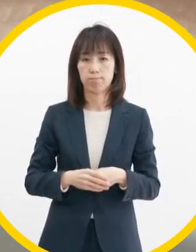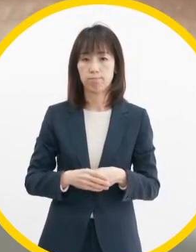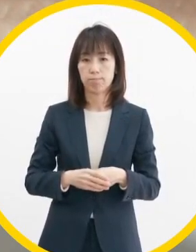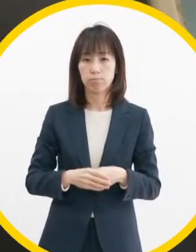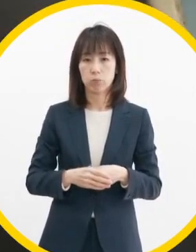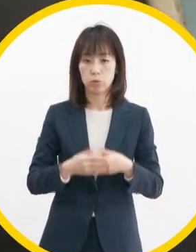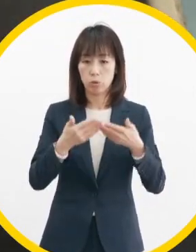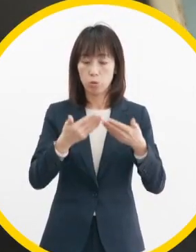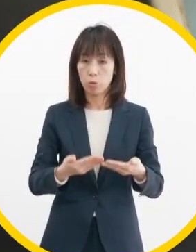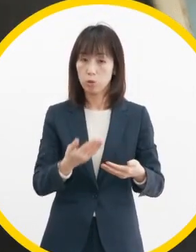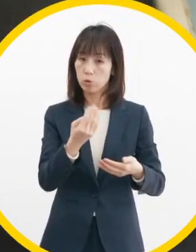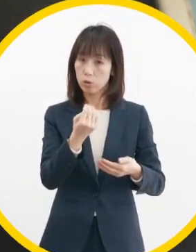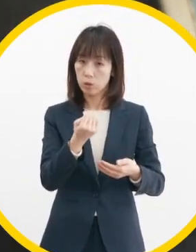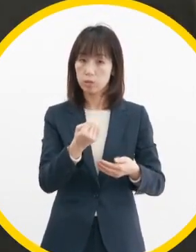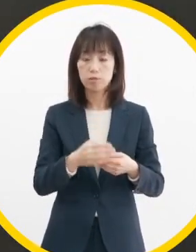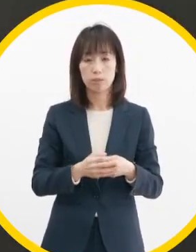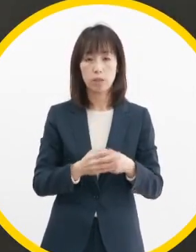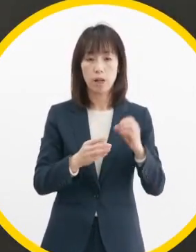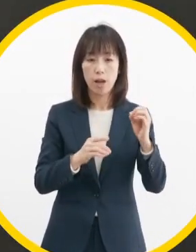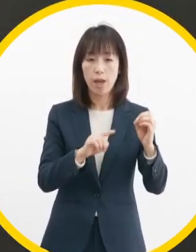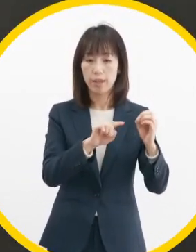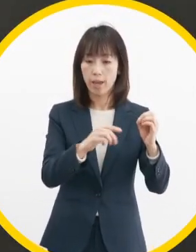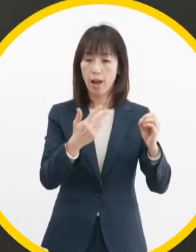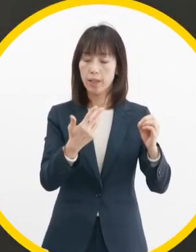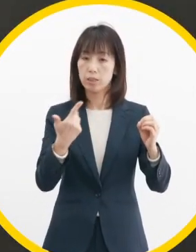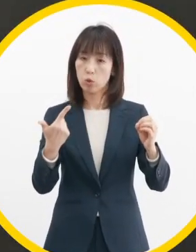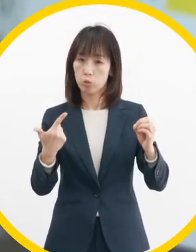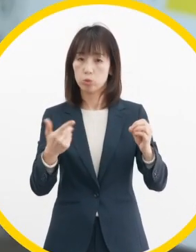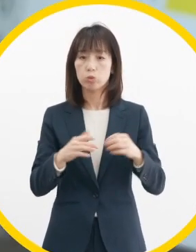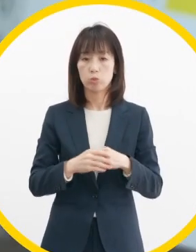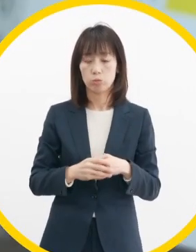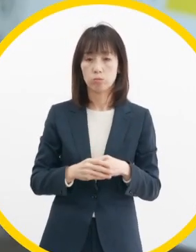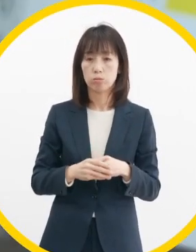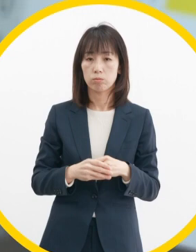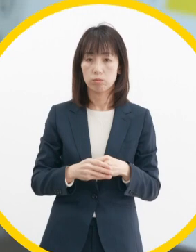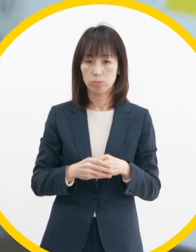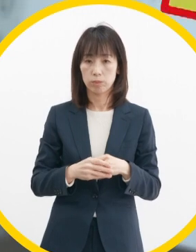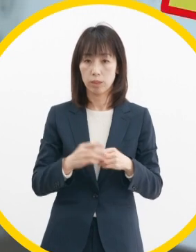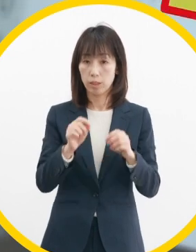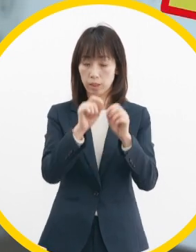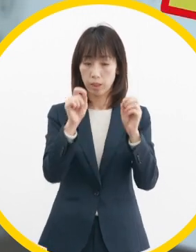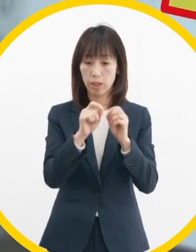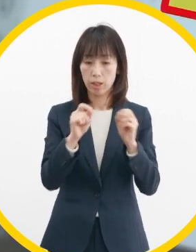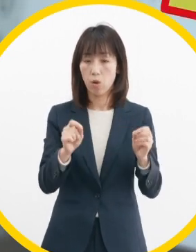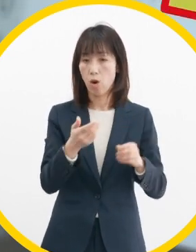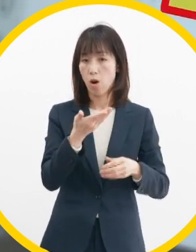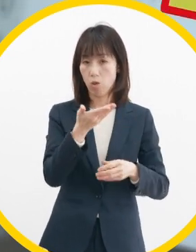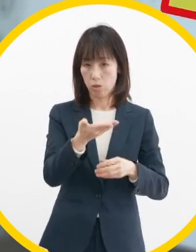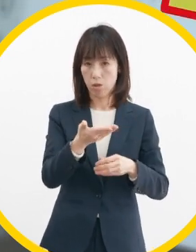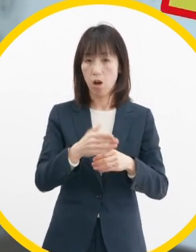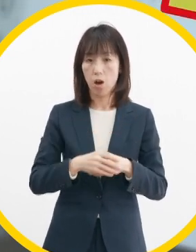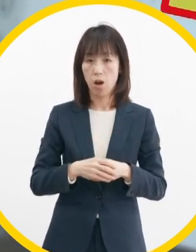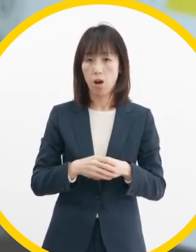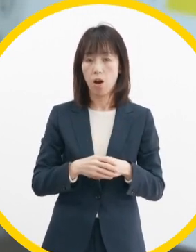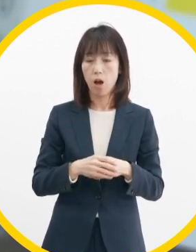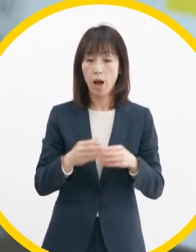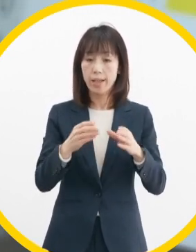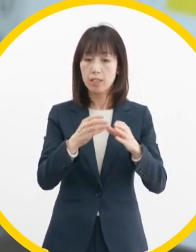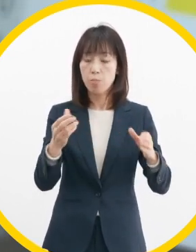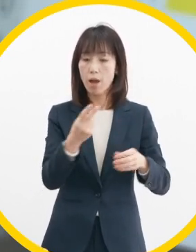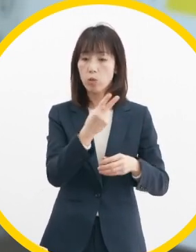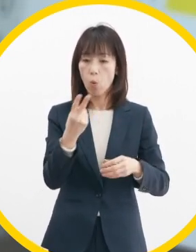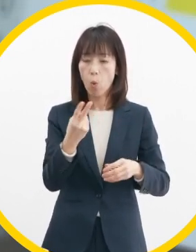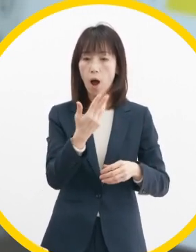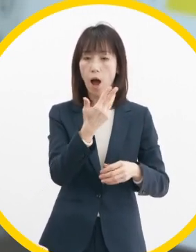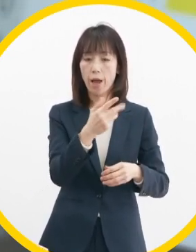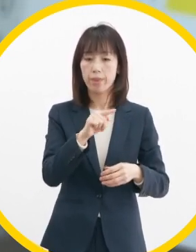。何グラムでしょうか。 0.86 です。 計測の結果がこちら。肥